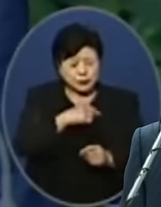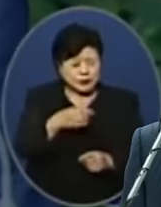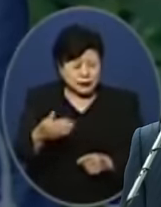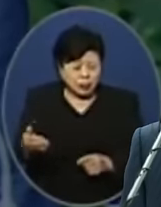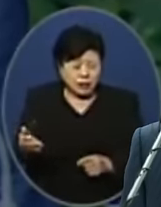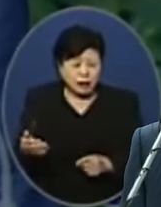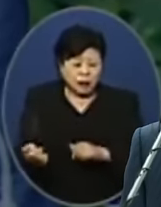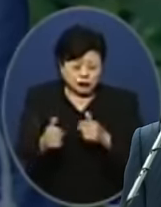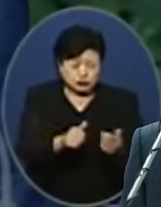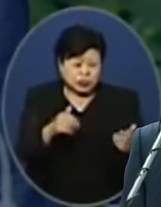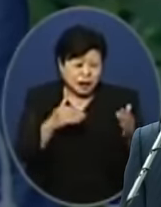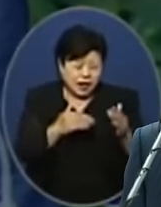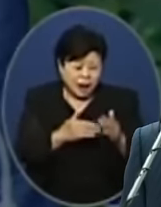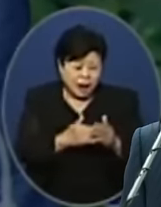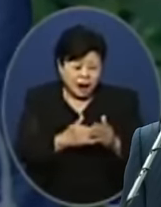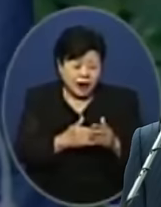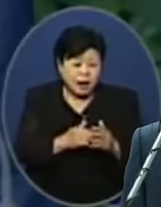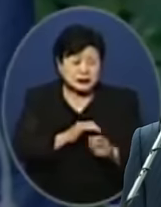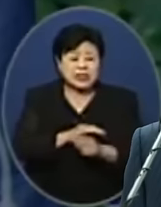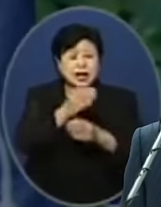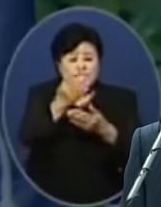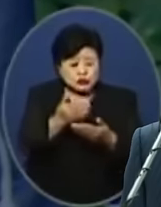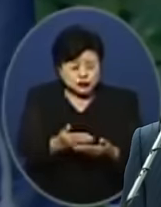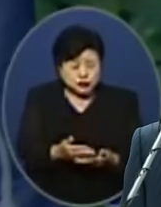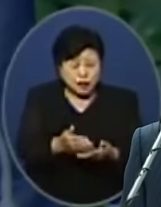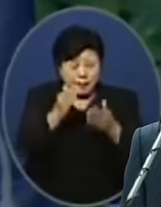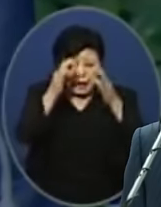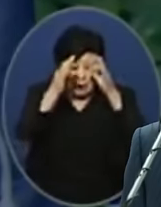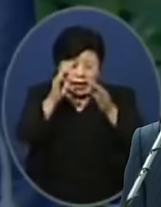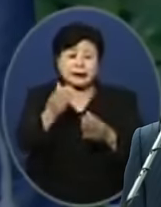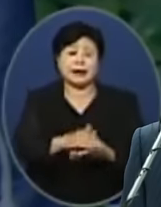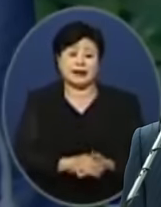흘려서 죽기까지 나를 사랑해 주셨다는 것입니다.